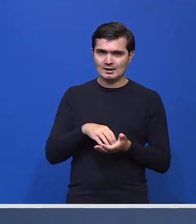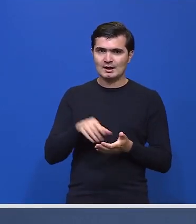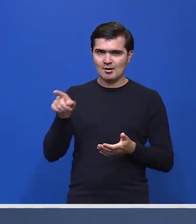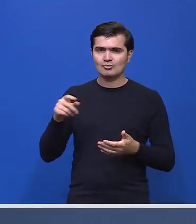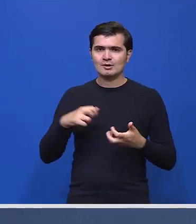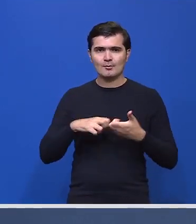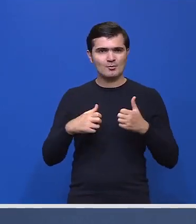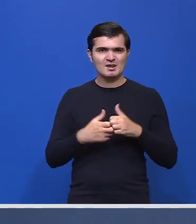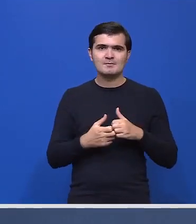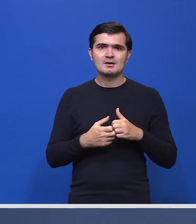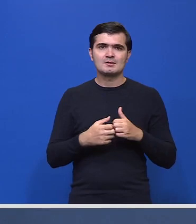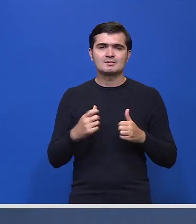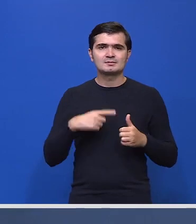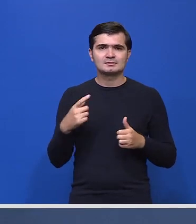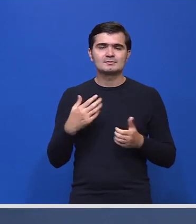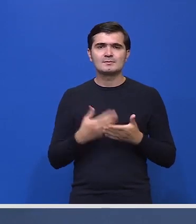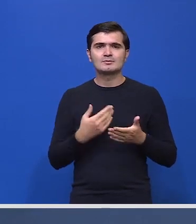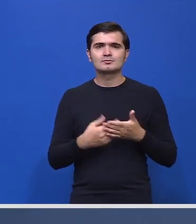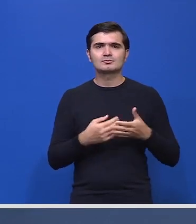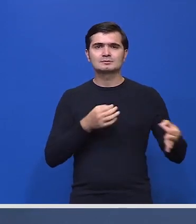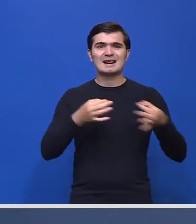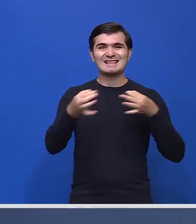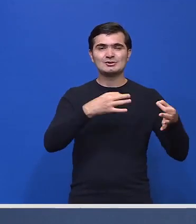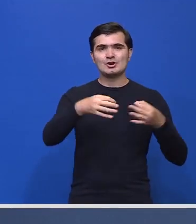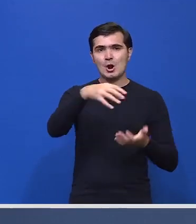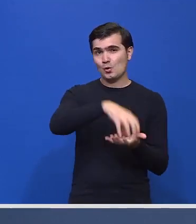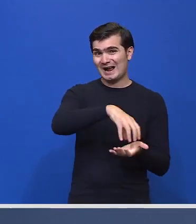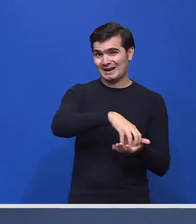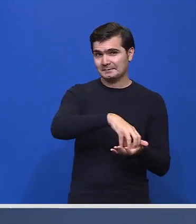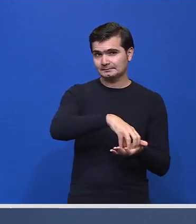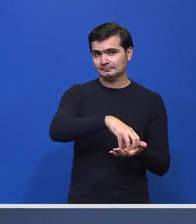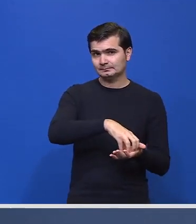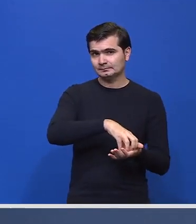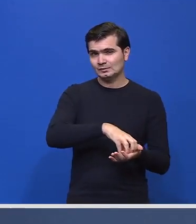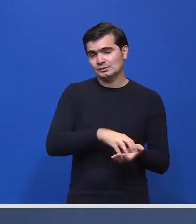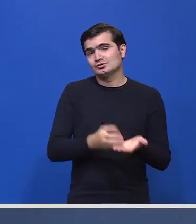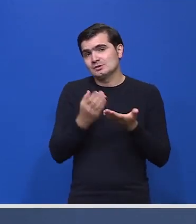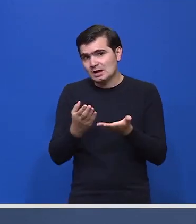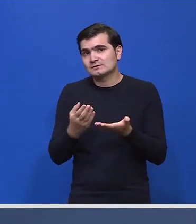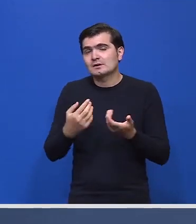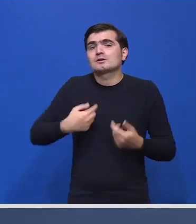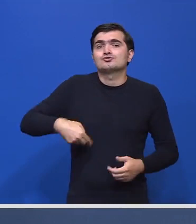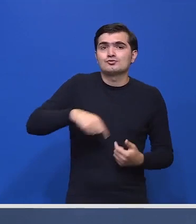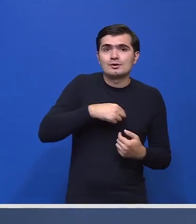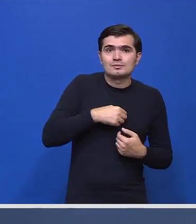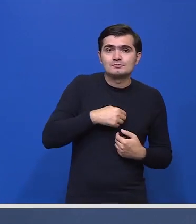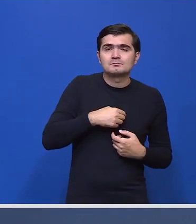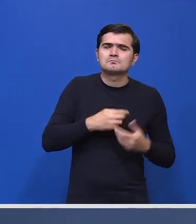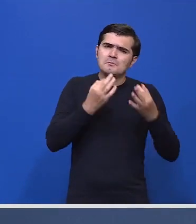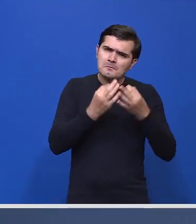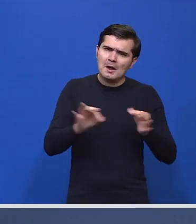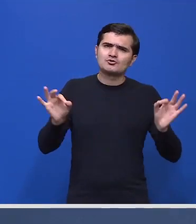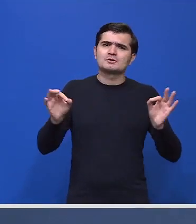sunt probleme de strategii locale și astfel noi